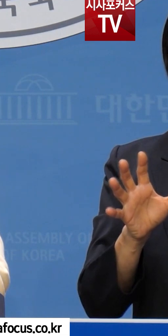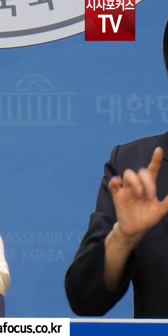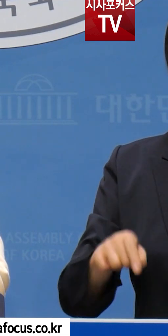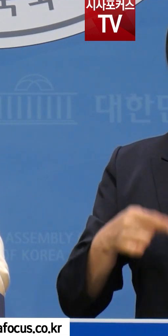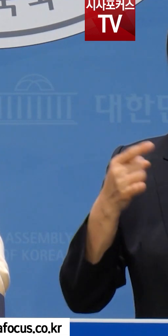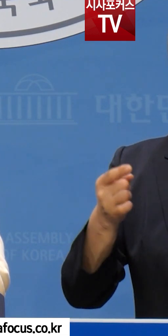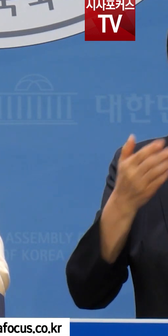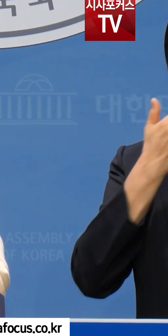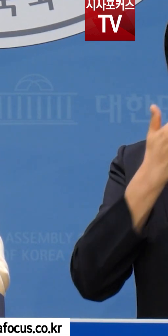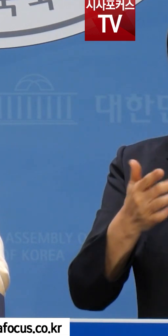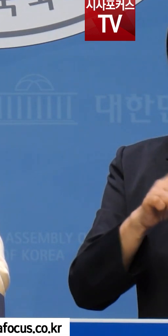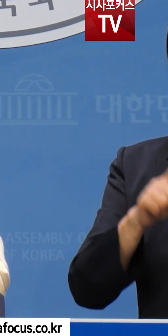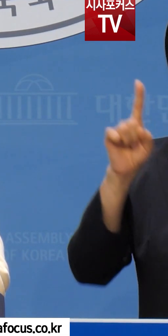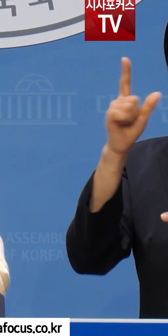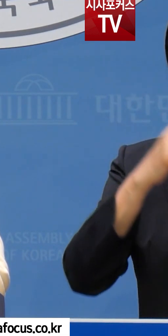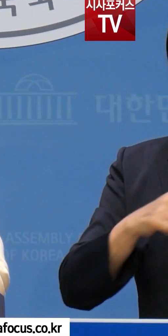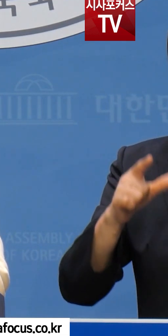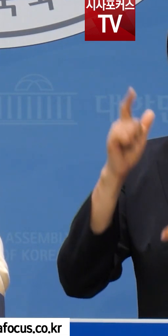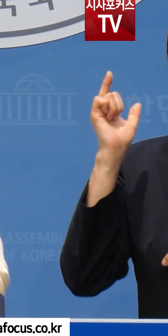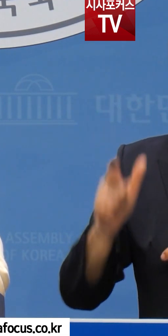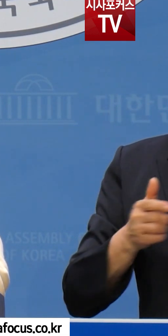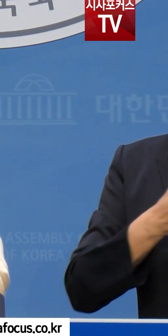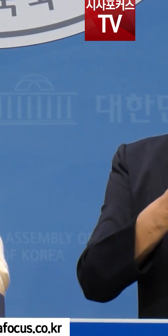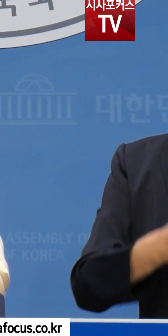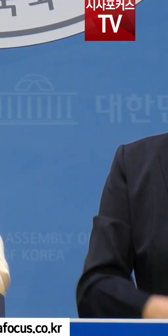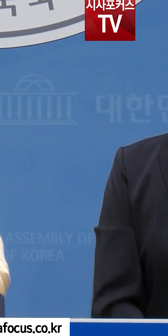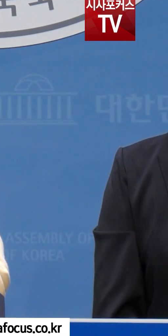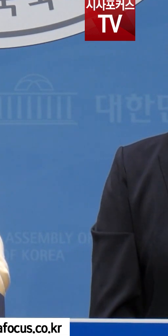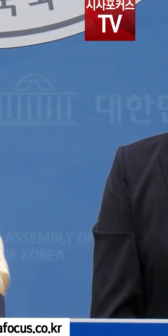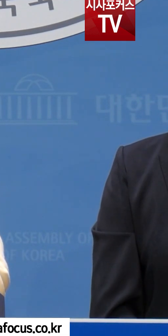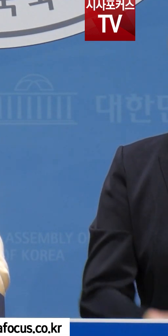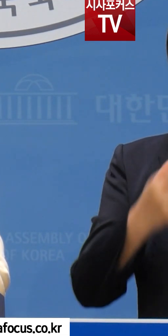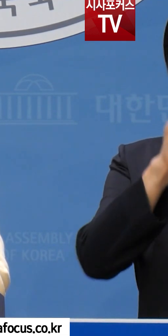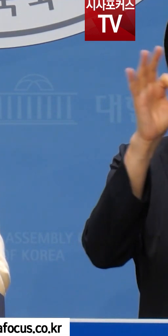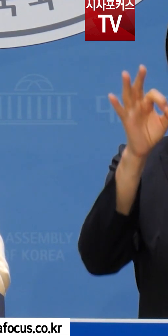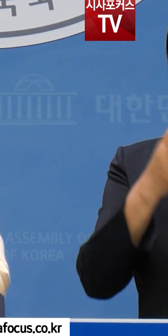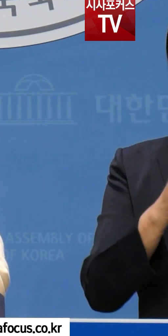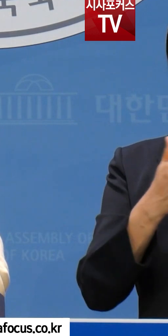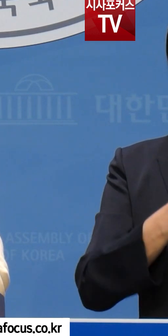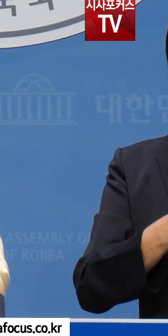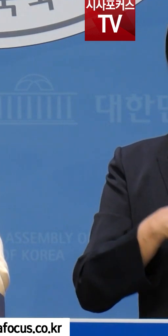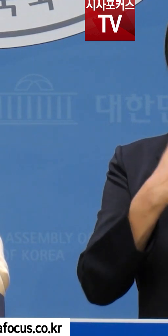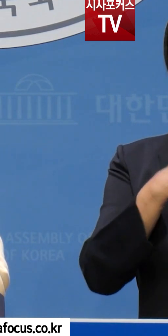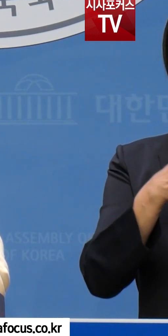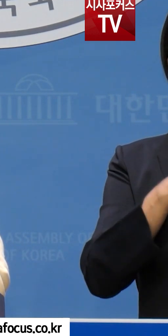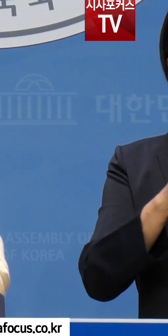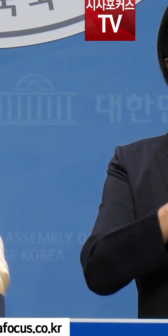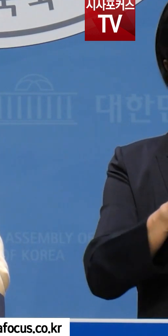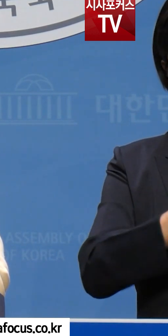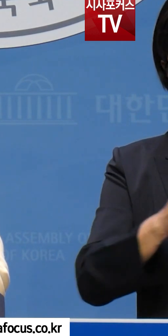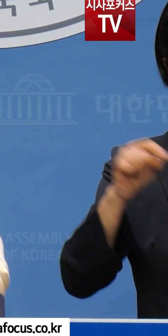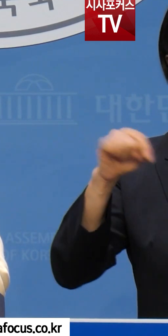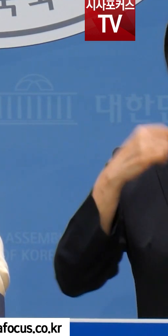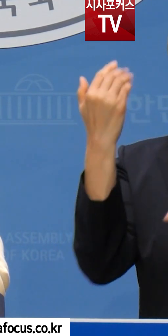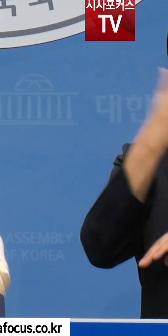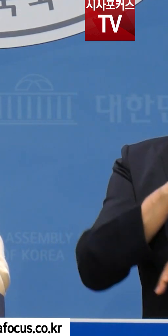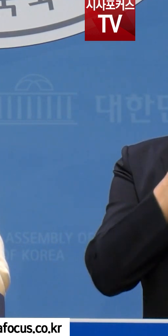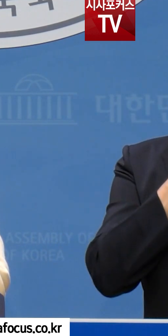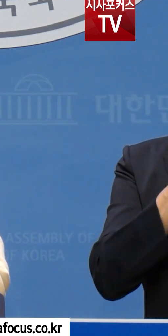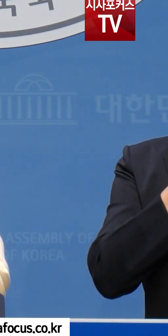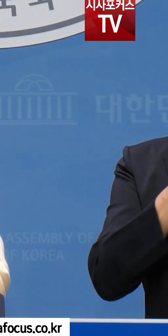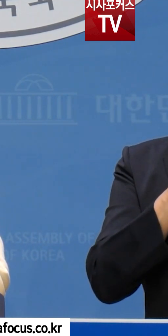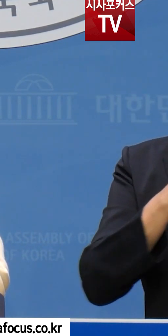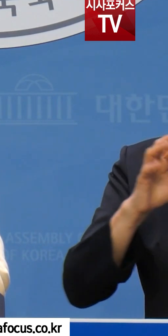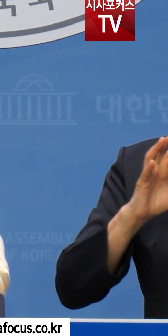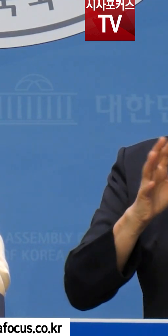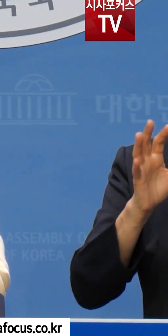동참해야 한다는 것을 한 번 더 강력히 요청합니다. 예산은 숫자로 쓰고 정책이라고 읽는